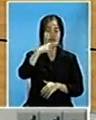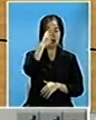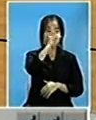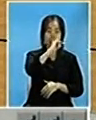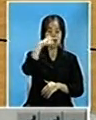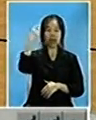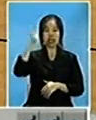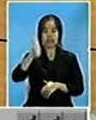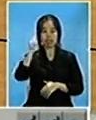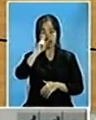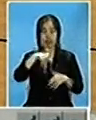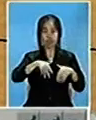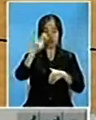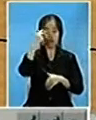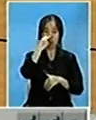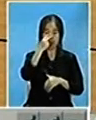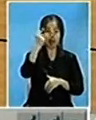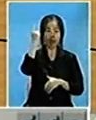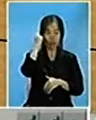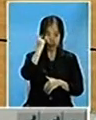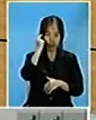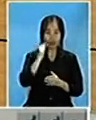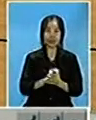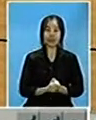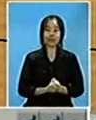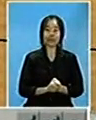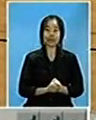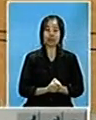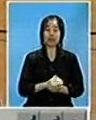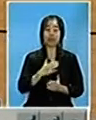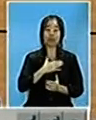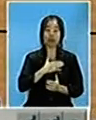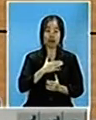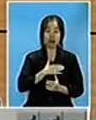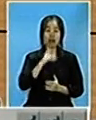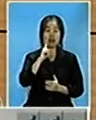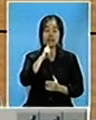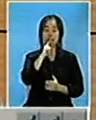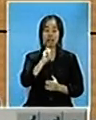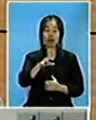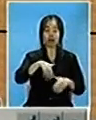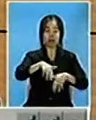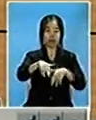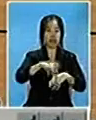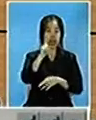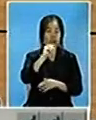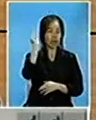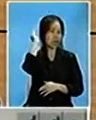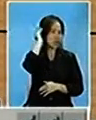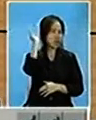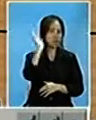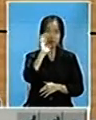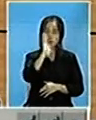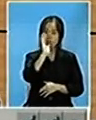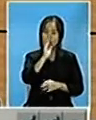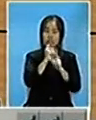นเห็นและท่านประธานที่เคารพครับเราต้องบอกพ่อแม่พี่น้องประชาชนว่าอย่าได้ไปเชื่อต